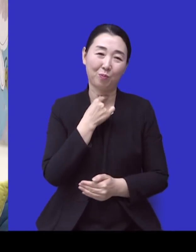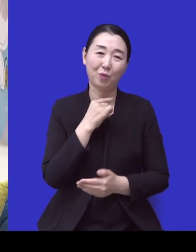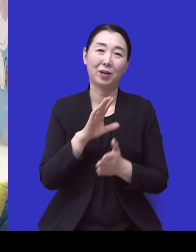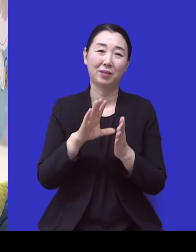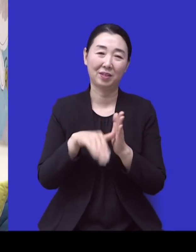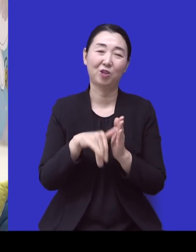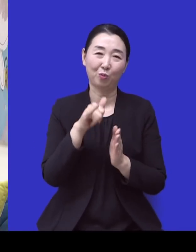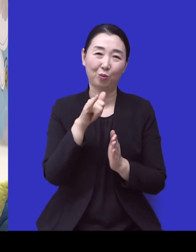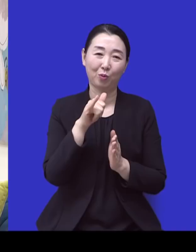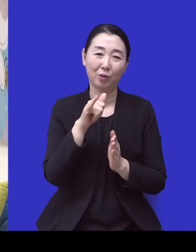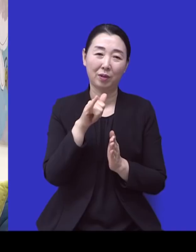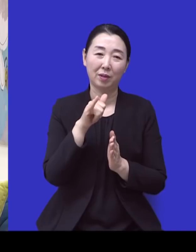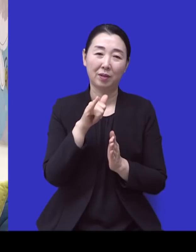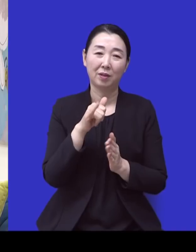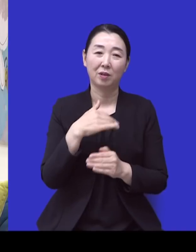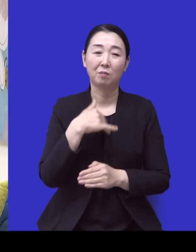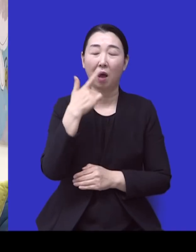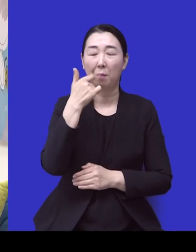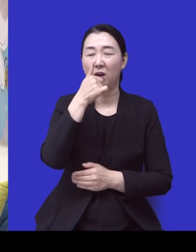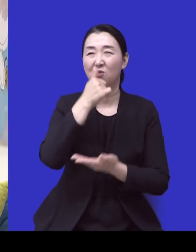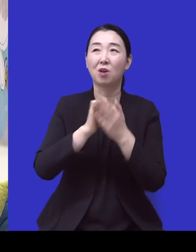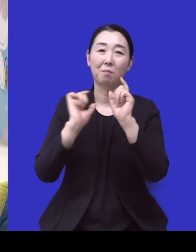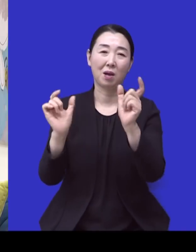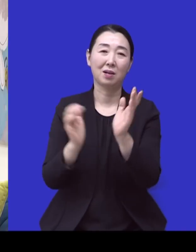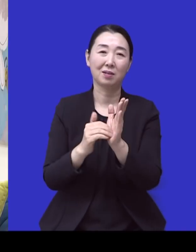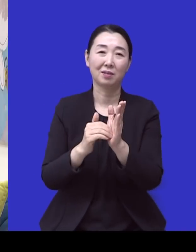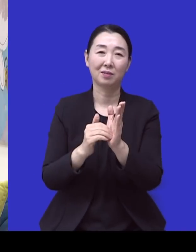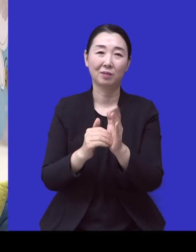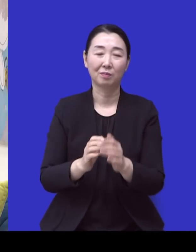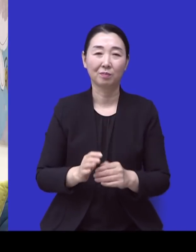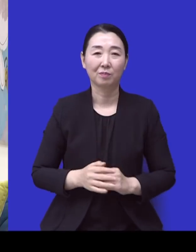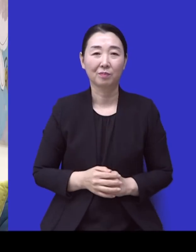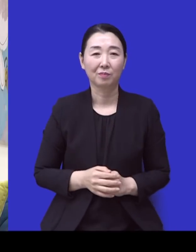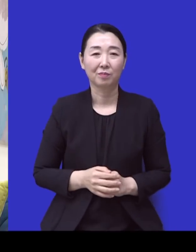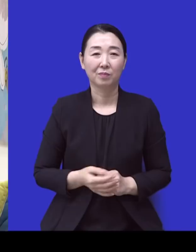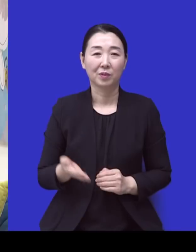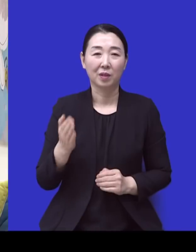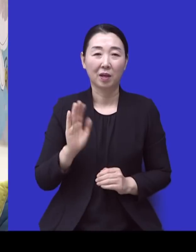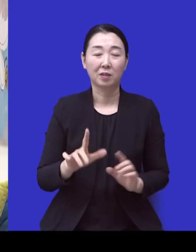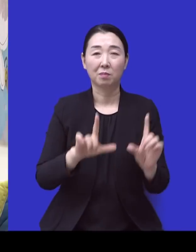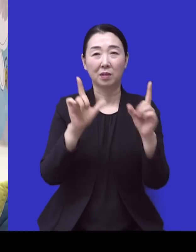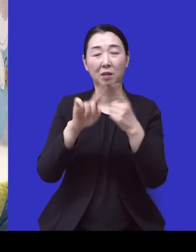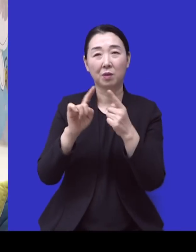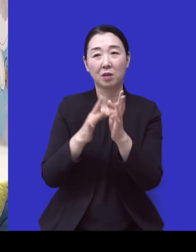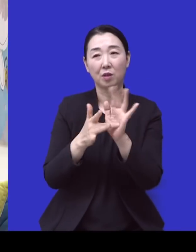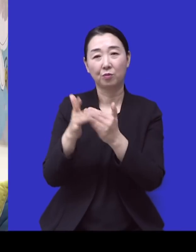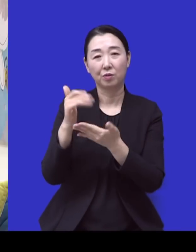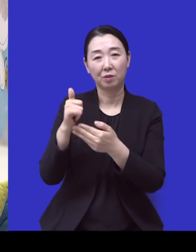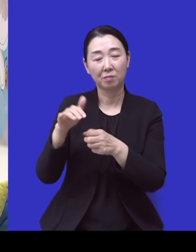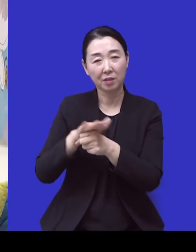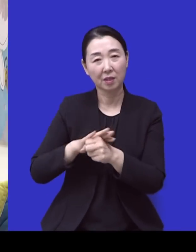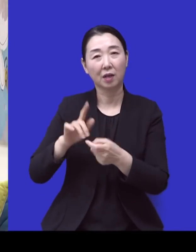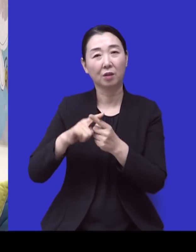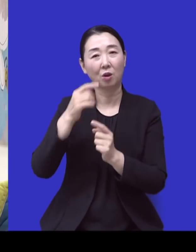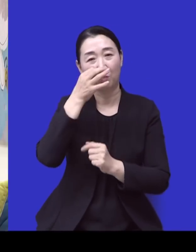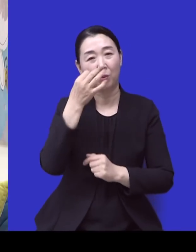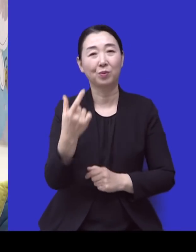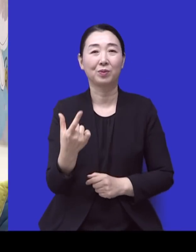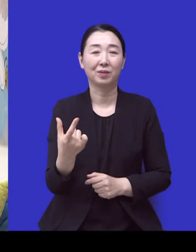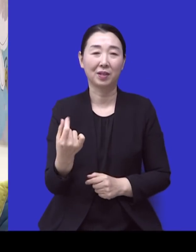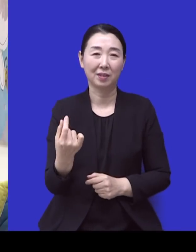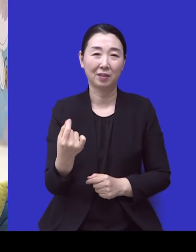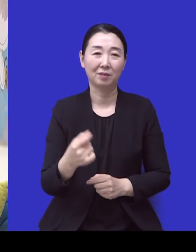하실 때도 있었는데 그러면 진짜 막 정죄했거든요. 근데 그렇게 삶으로 예수님의 사랑을 보여주신 것 같다는